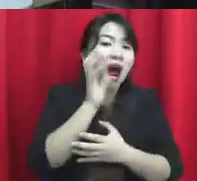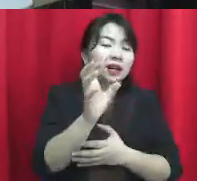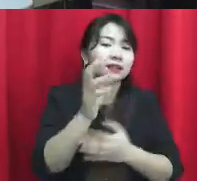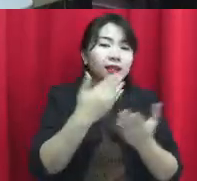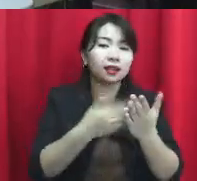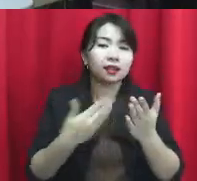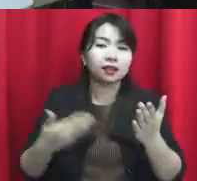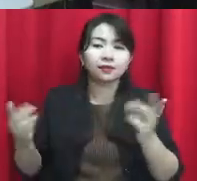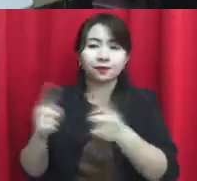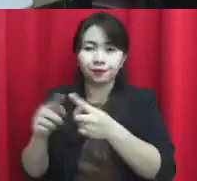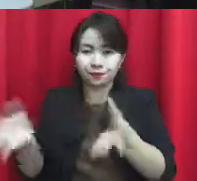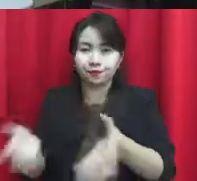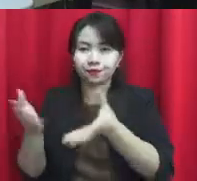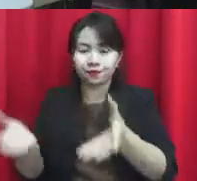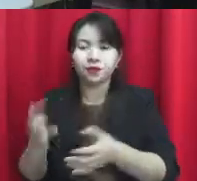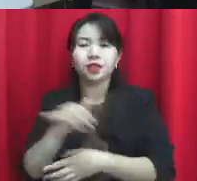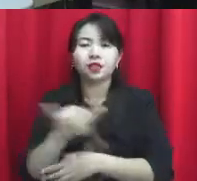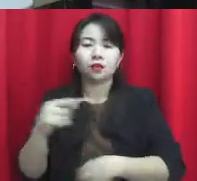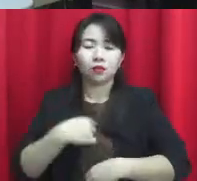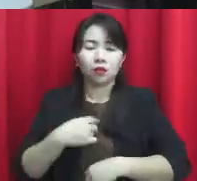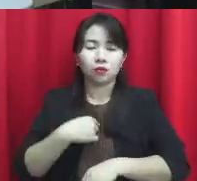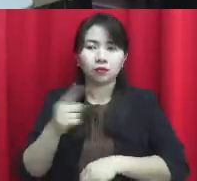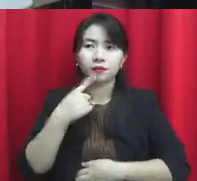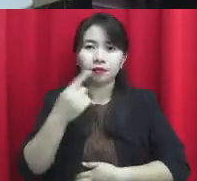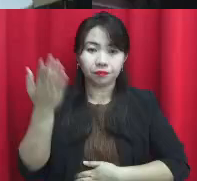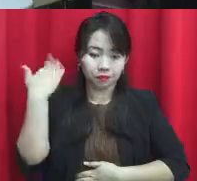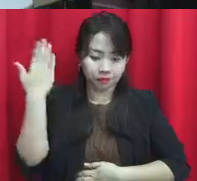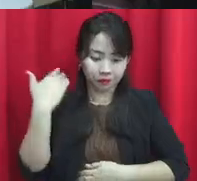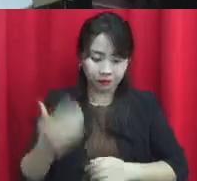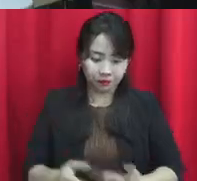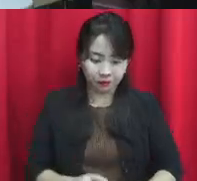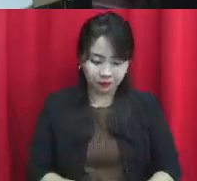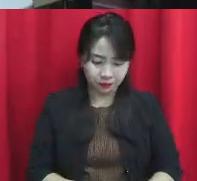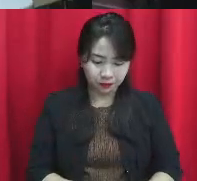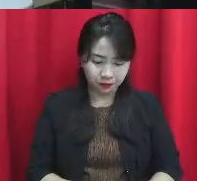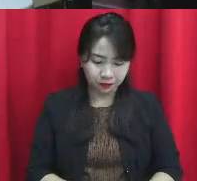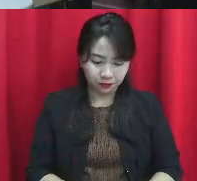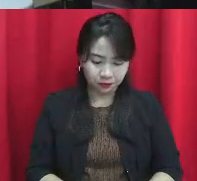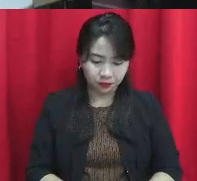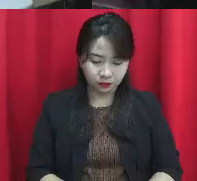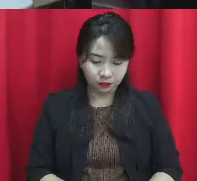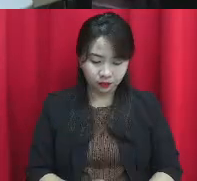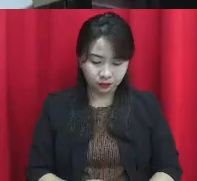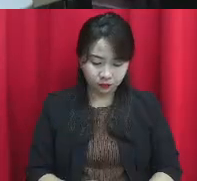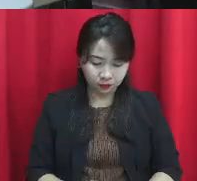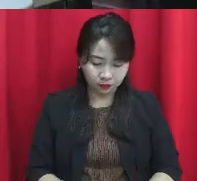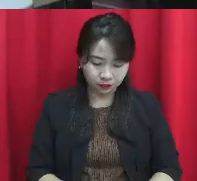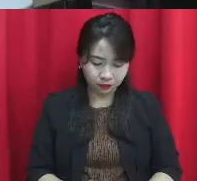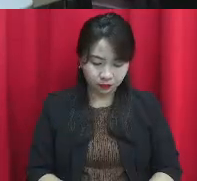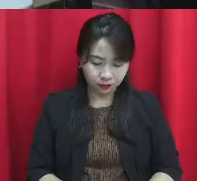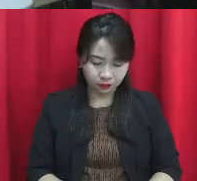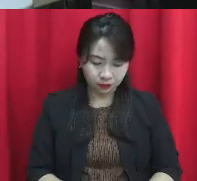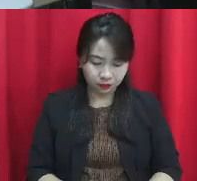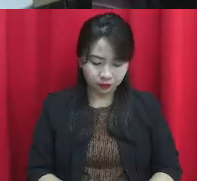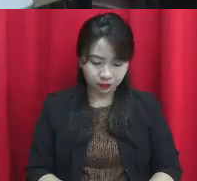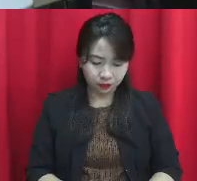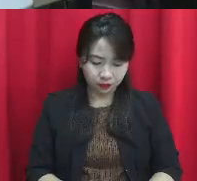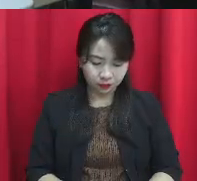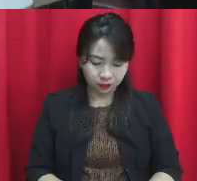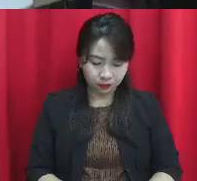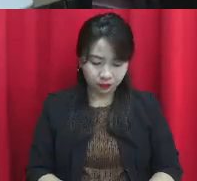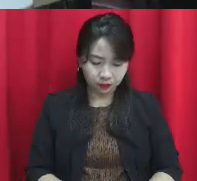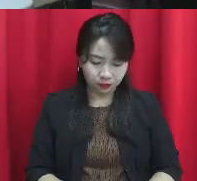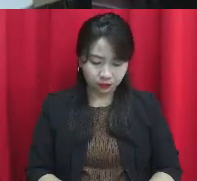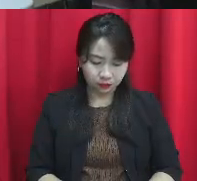mga kapatid parang Yun yung sinabi ko Last Time Di ba parang Yun yung sinabi ko na ah the problem is that ang pangit